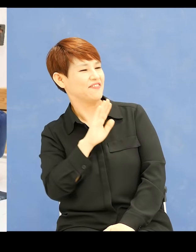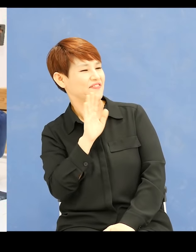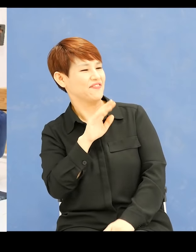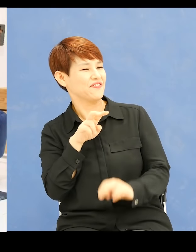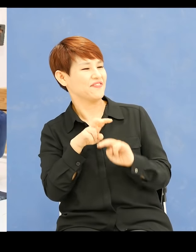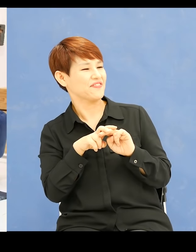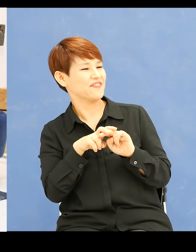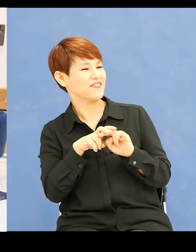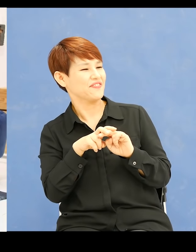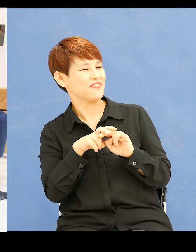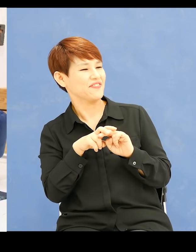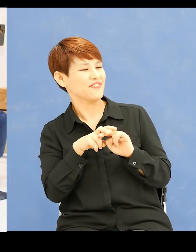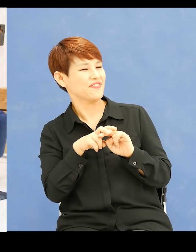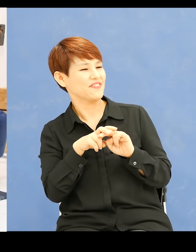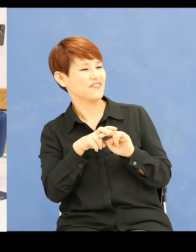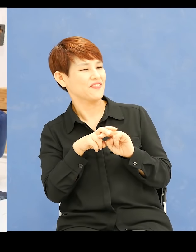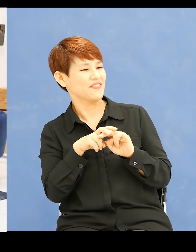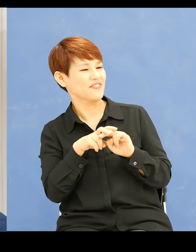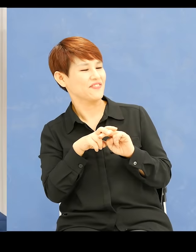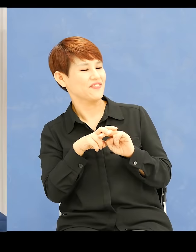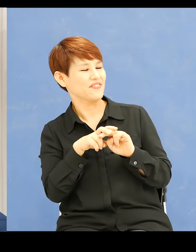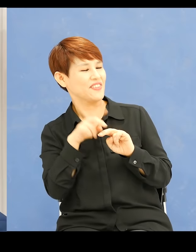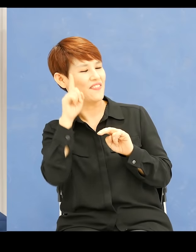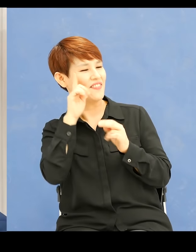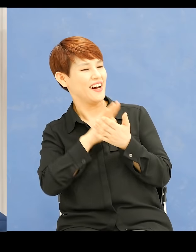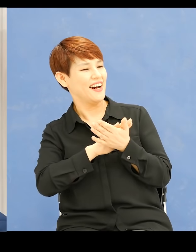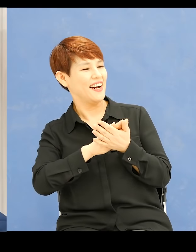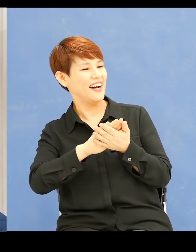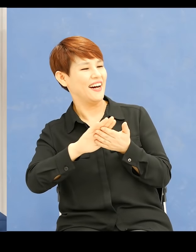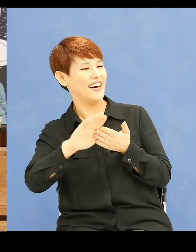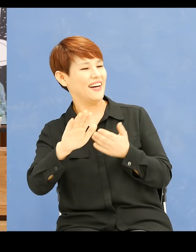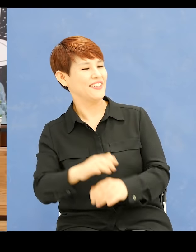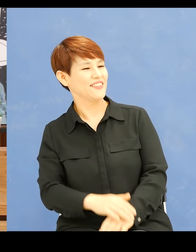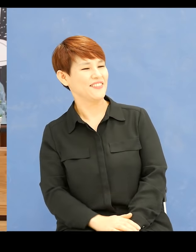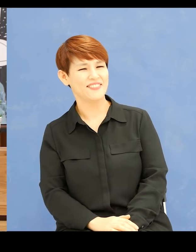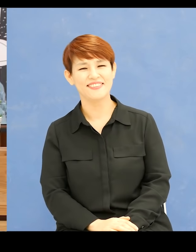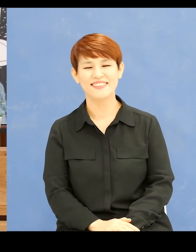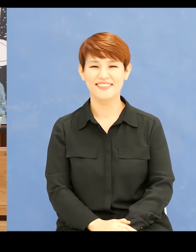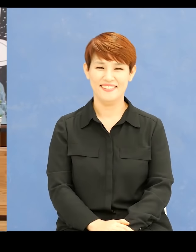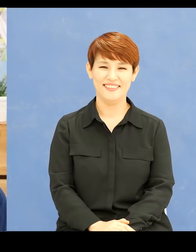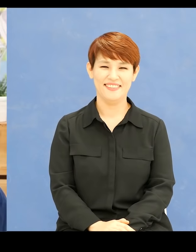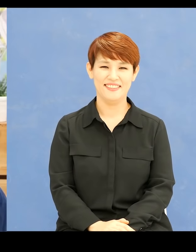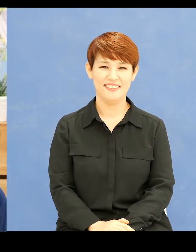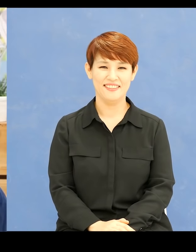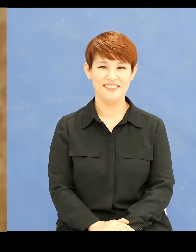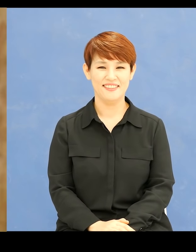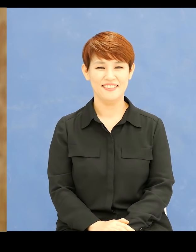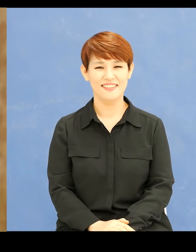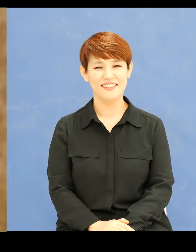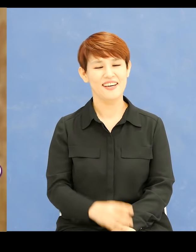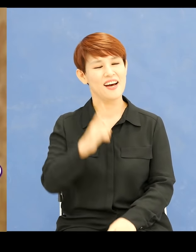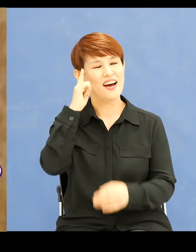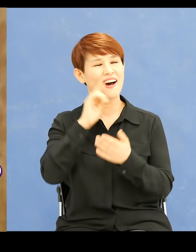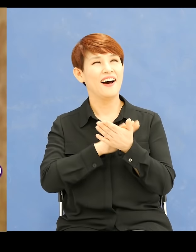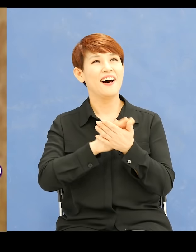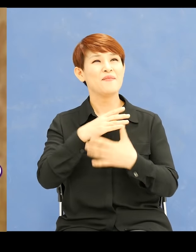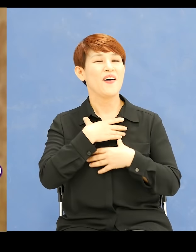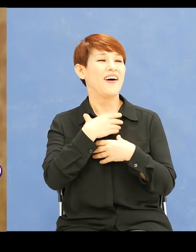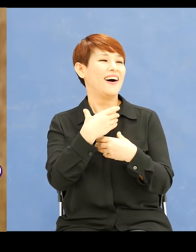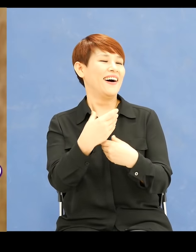이제 앉아가지고 너무나도 평화로운 시간을 보내고 있는데 너무 이해가 됩니다. 네.